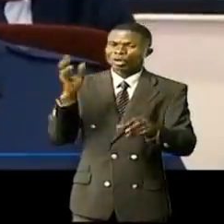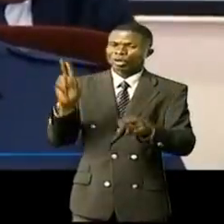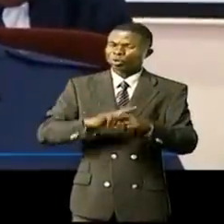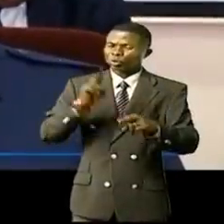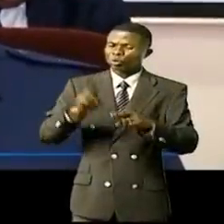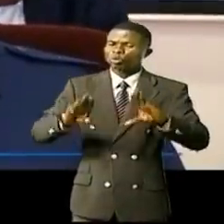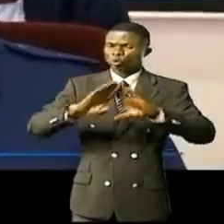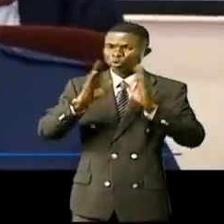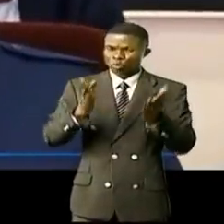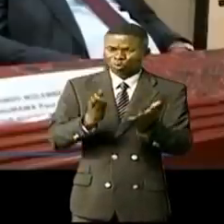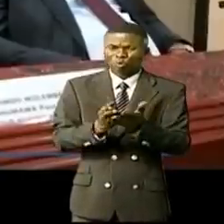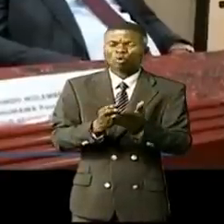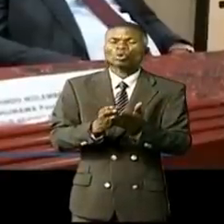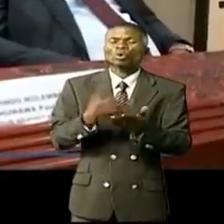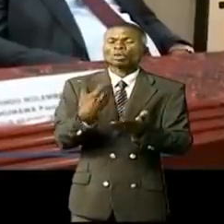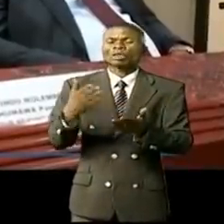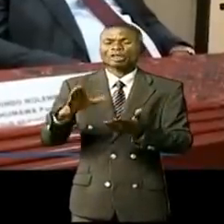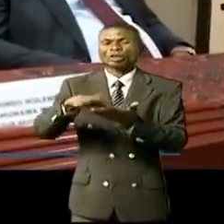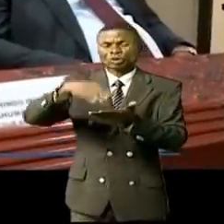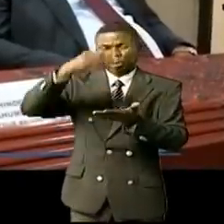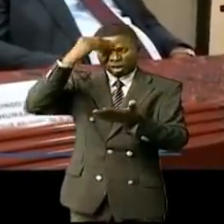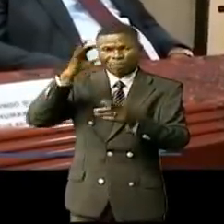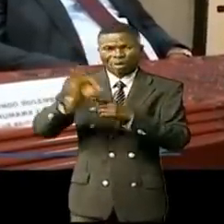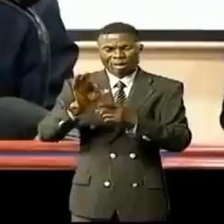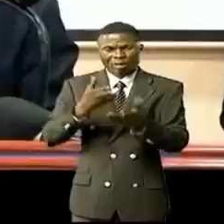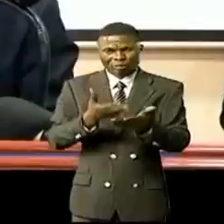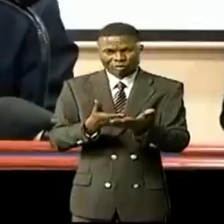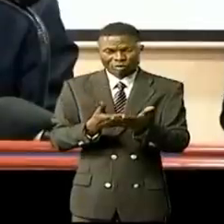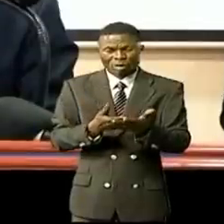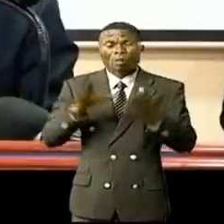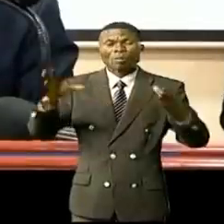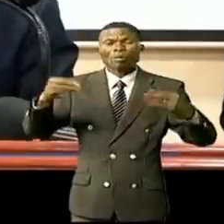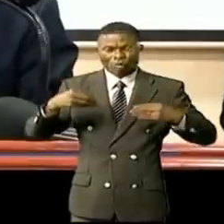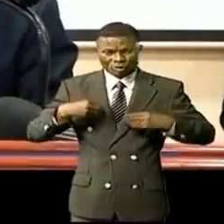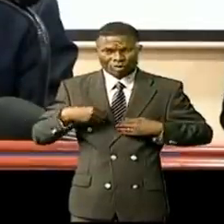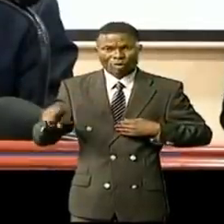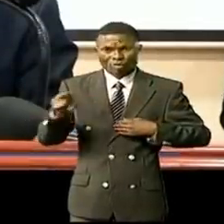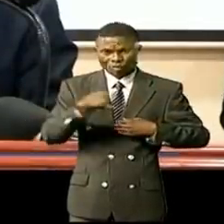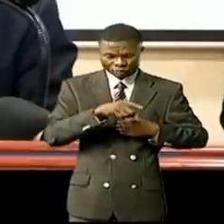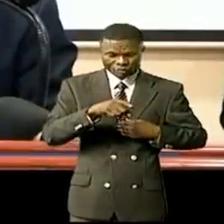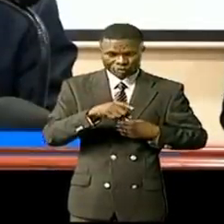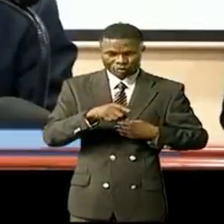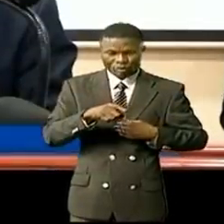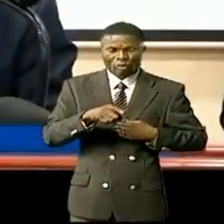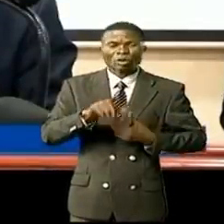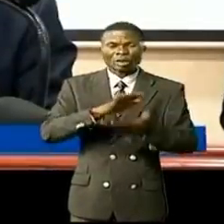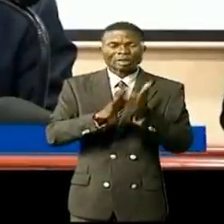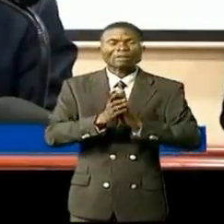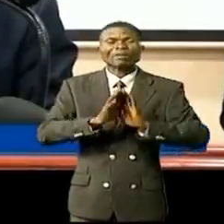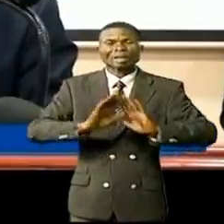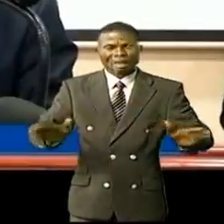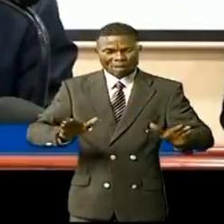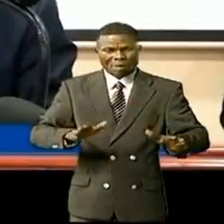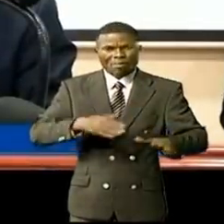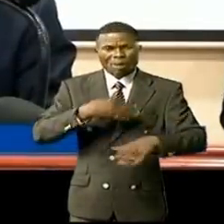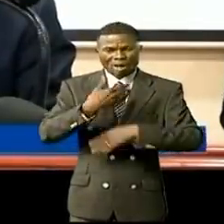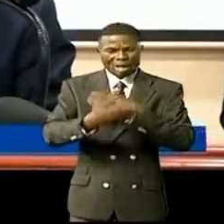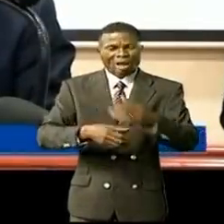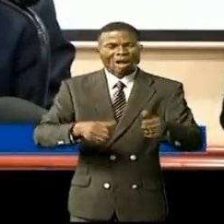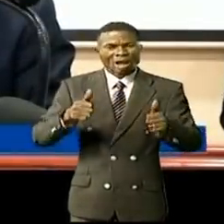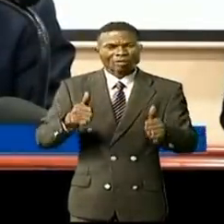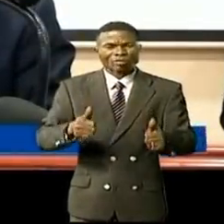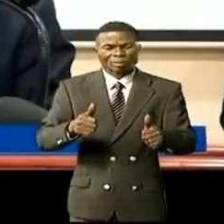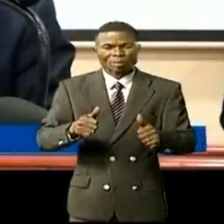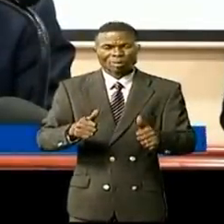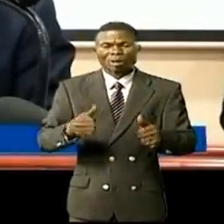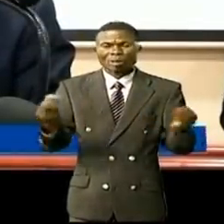pratique par les bénéficiaires. Je suis convaincu que vous serez sans complaisance dans votre travail. Effectivement, tous